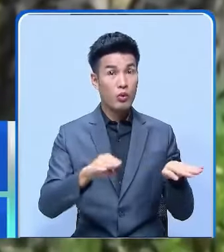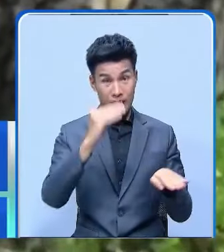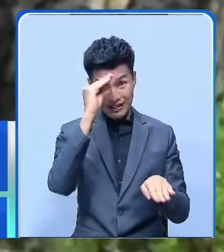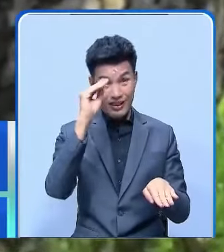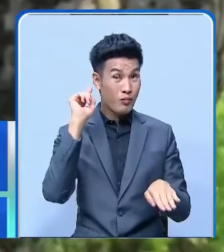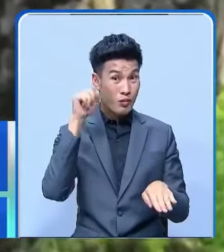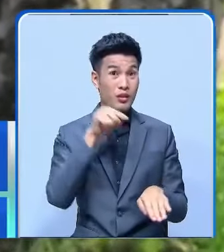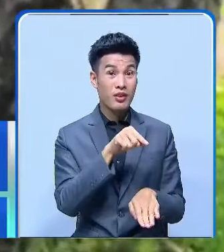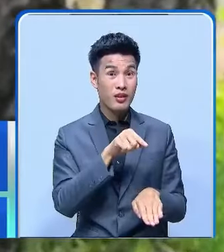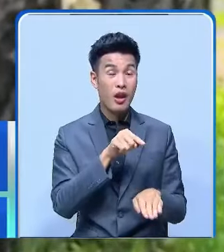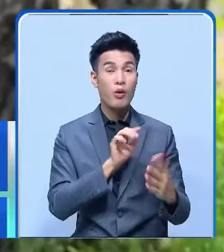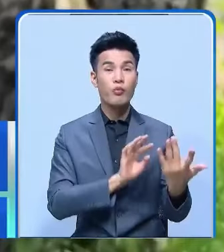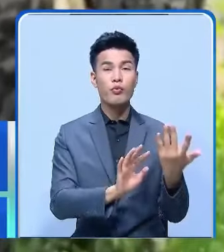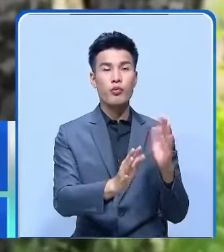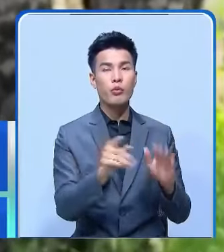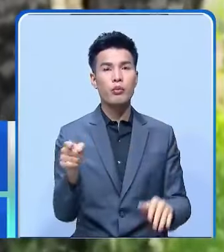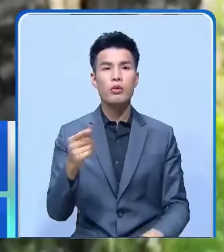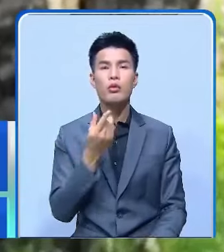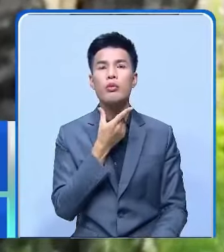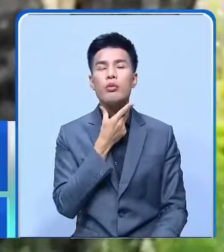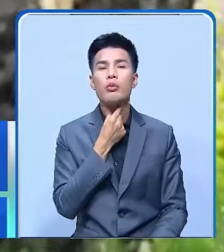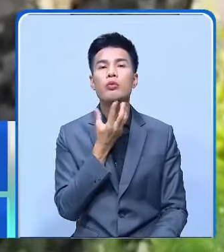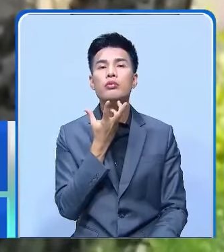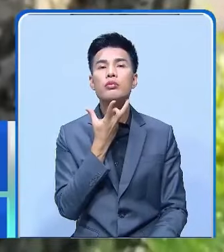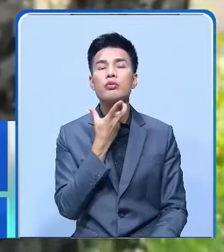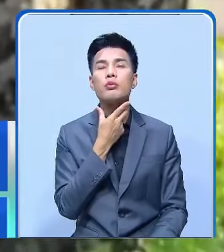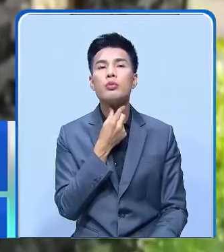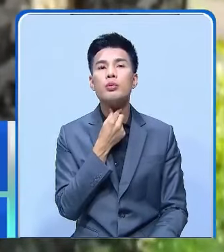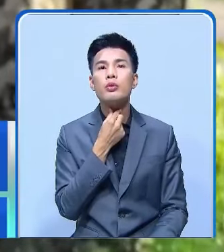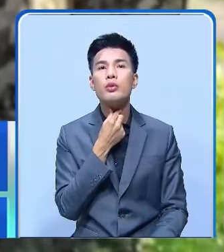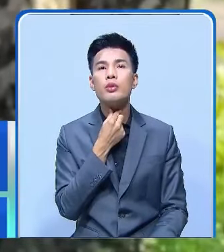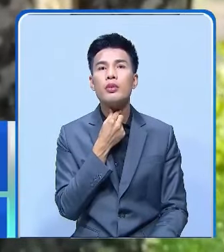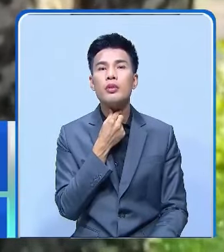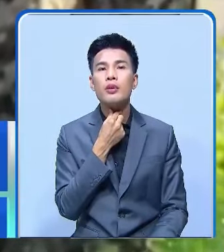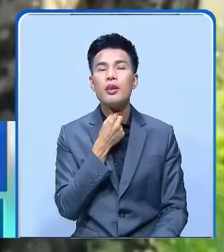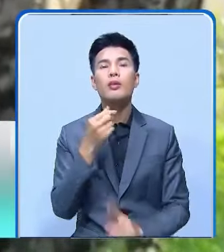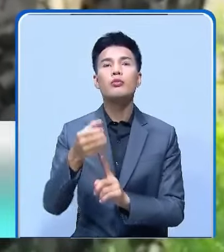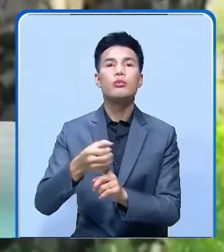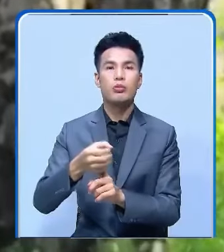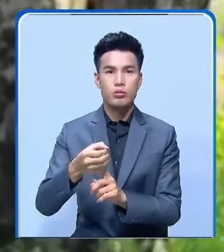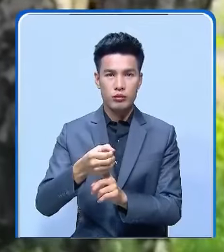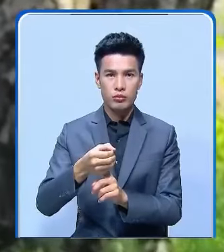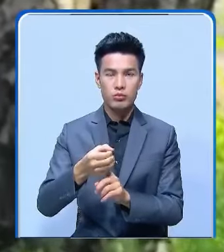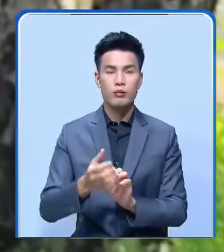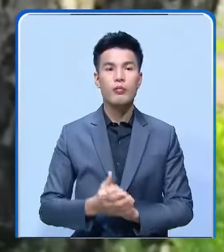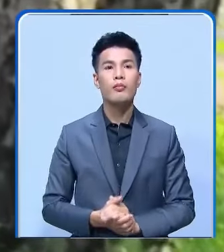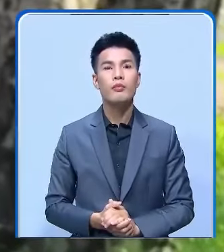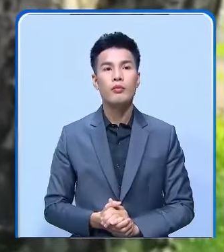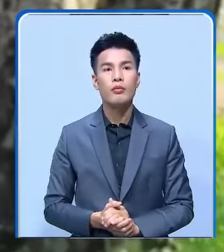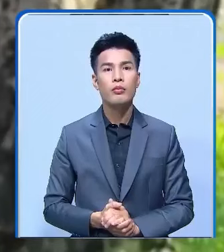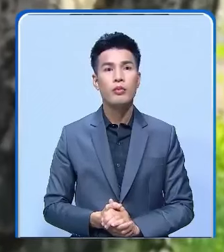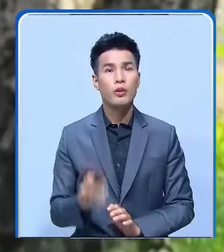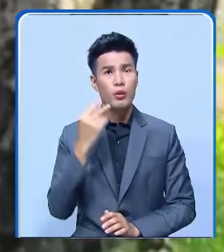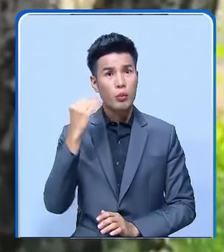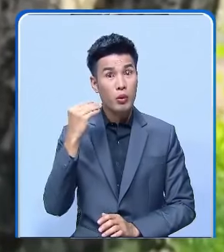ยเกิดอารมณ์ไหมคะแล้วเขาก็เลยชักสไลด์นอนค่ะ ครับเขาทำบ่อยไหม